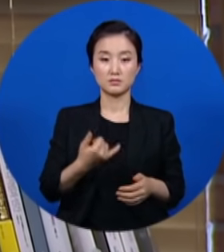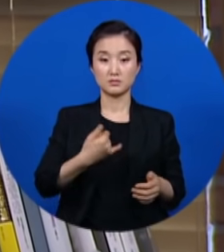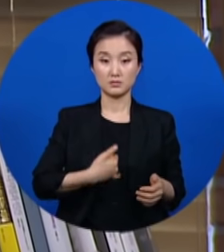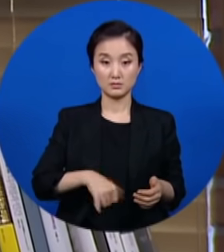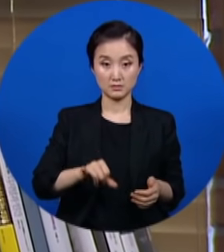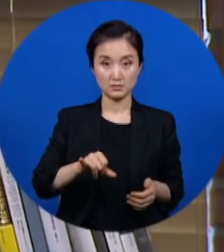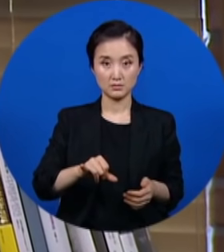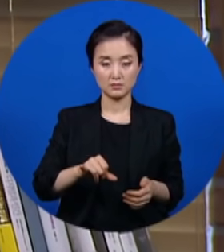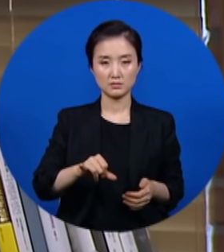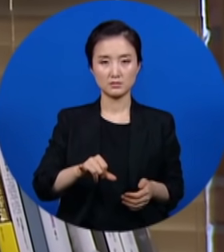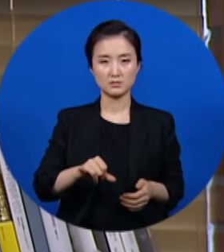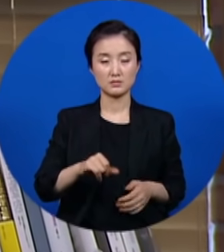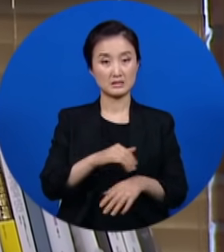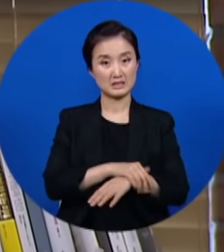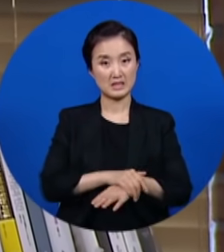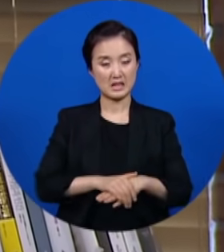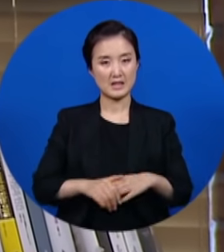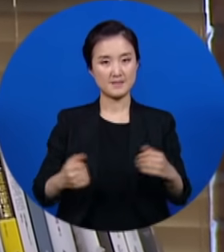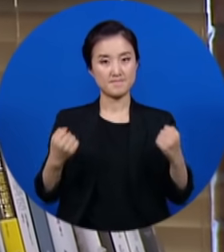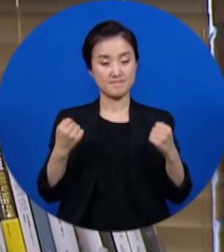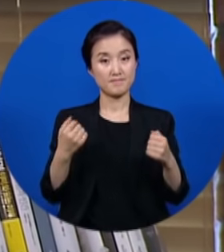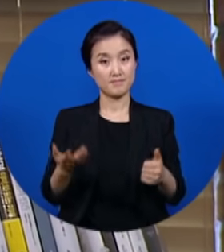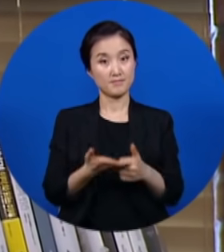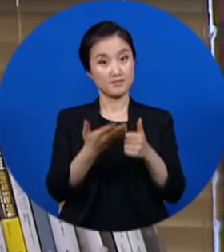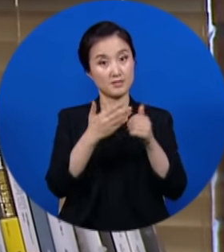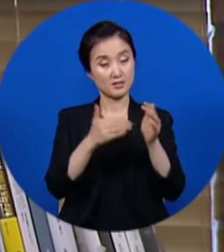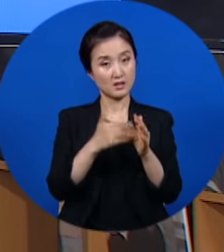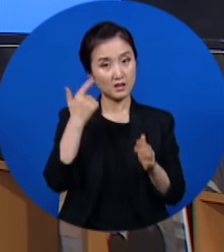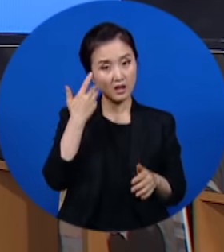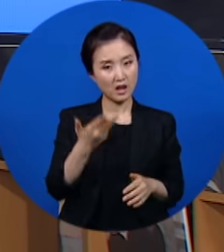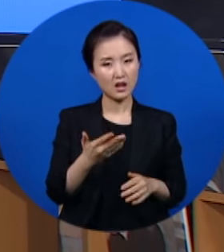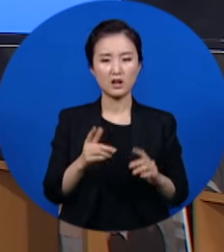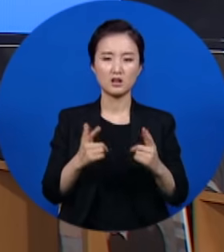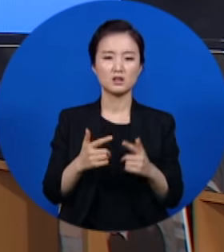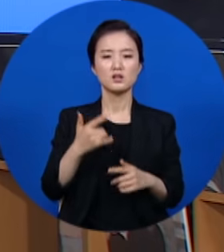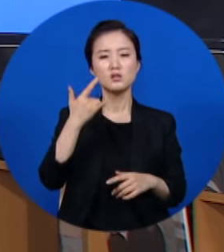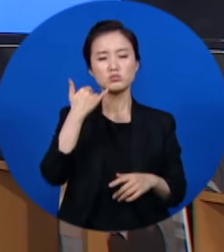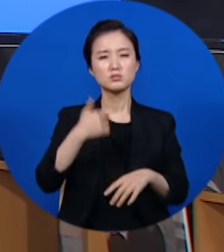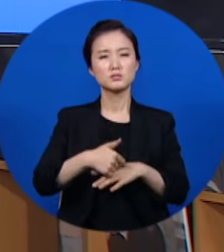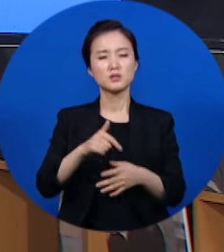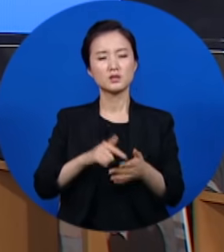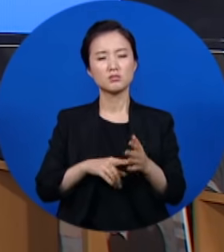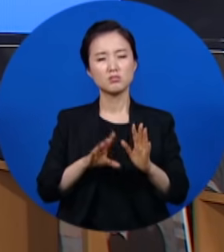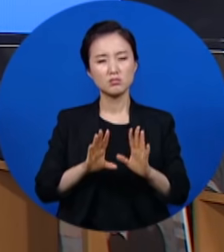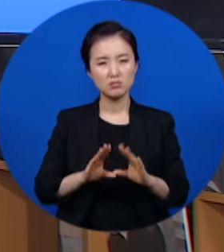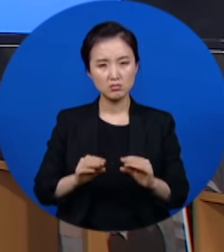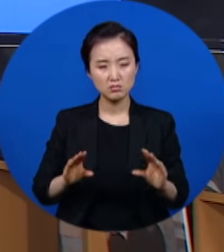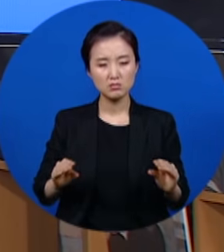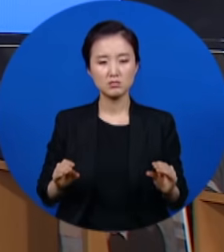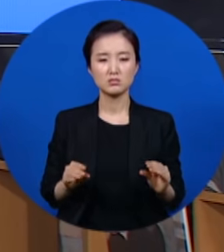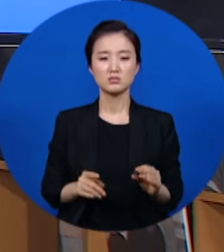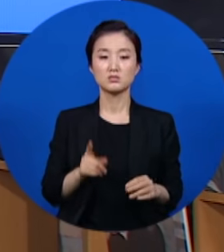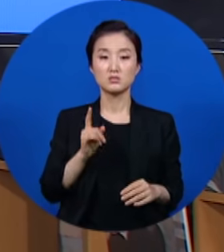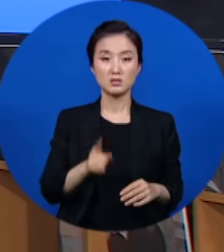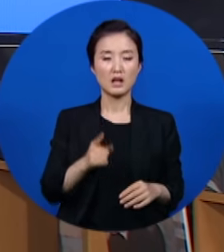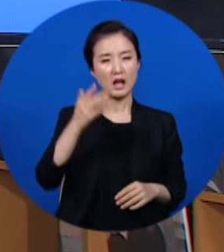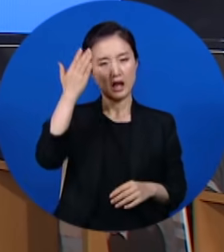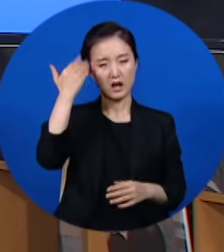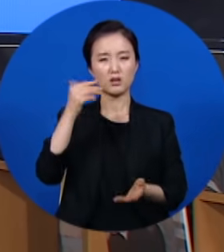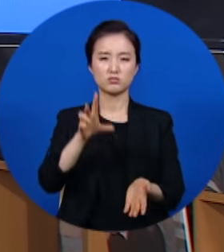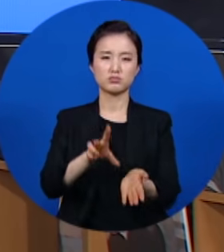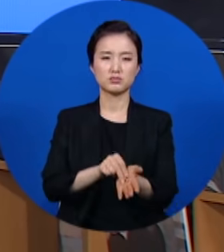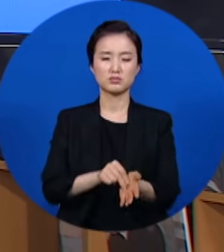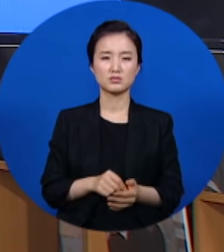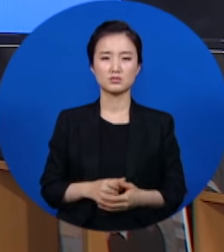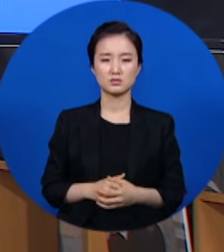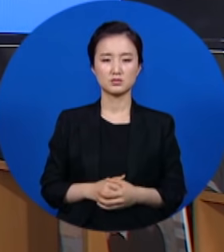씩씩하게 키 왔는가 물러터진 부모 특히 뿔 너 터진 엄마들 이게 지금 우리나라의 문제거든요